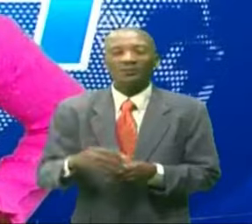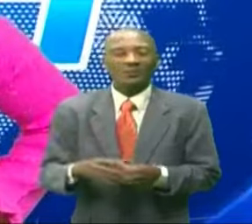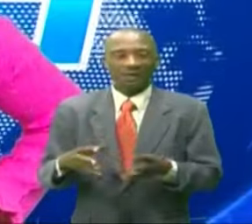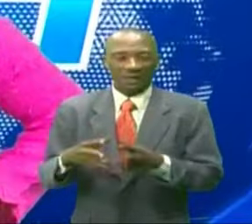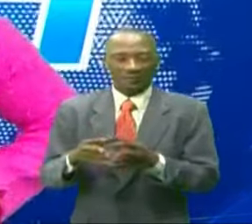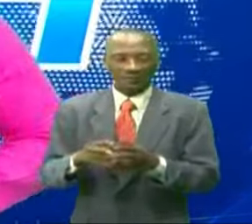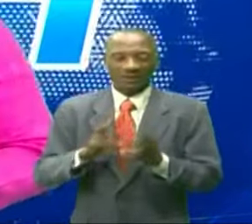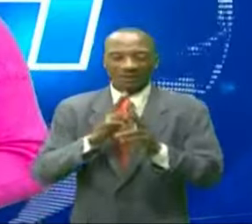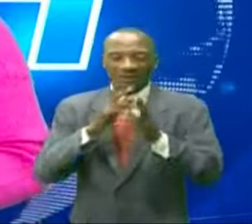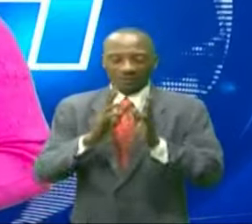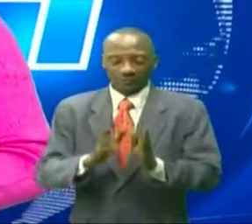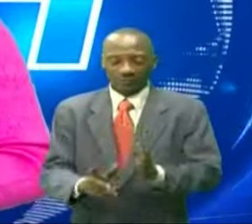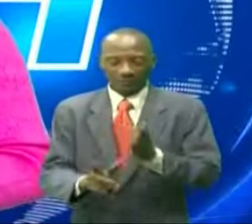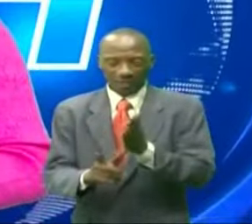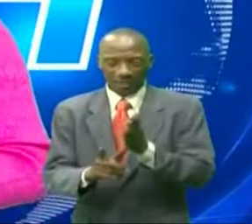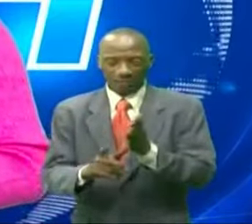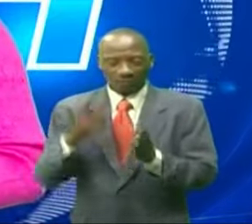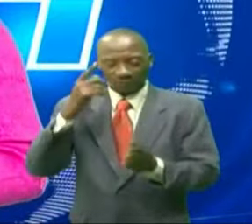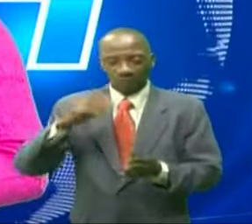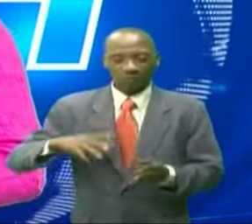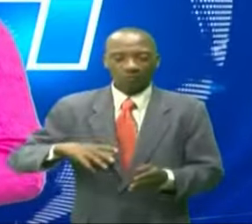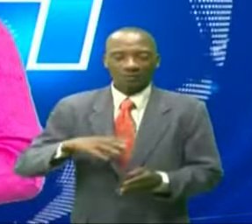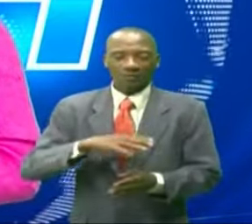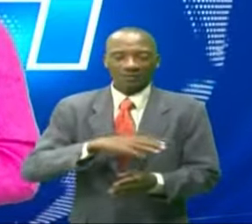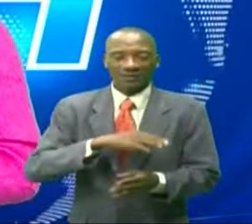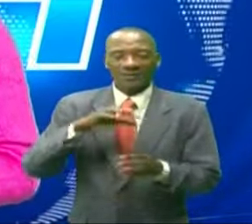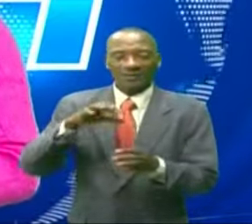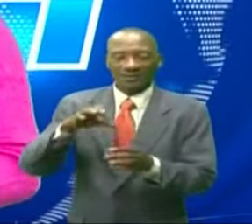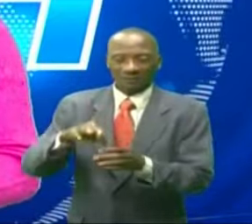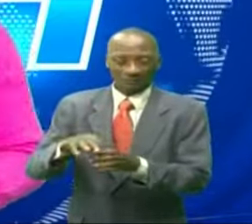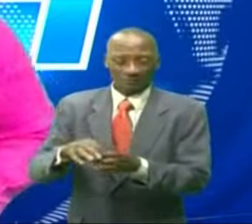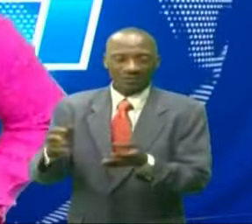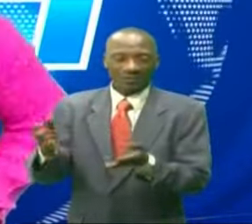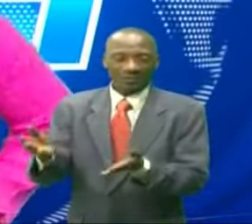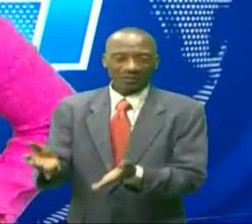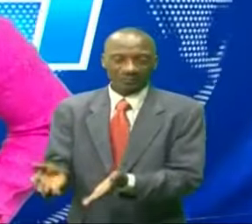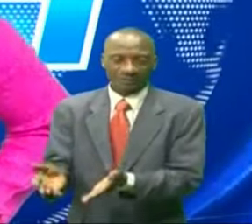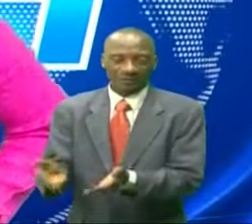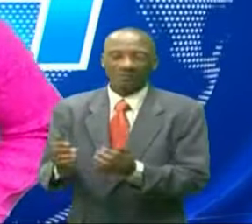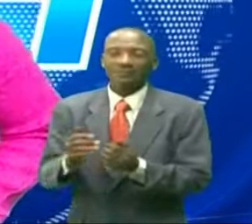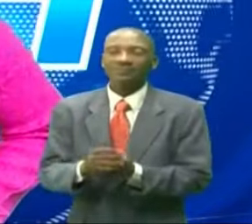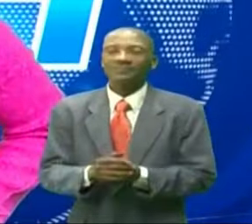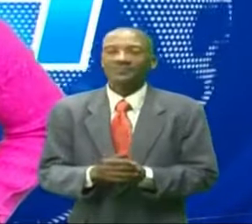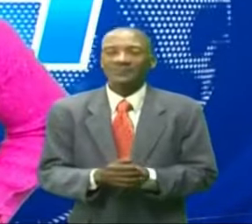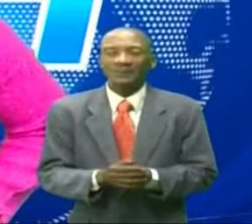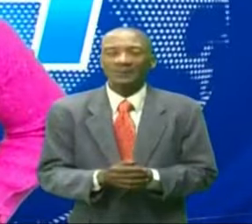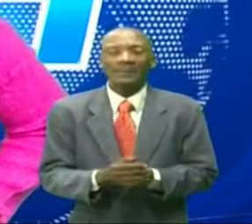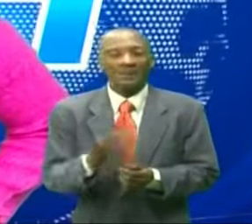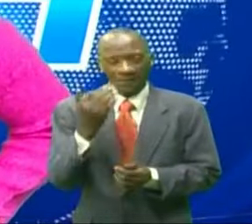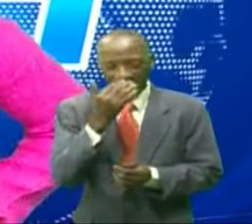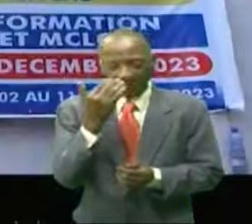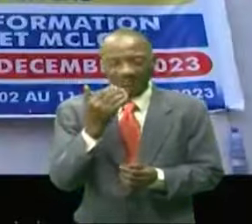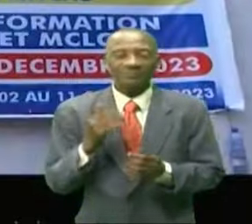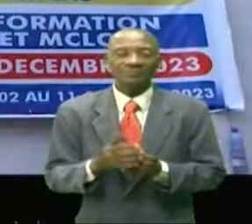le rapporteur adjoint de la CENI, Paul Moindo Boulembe, au centre de Caritas Congo, Teti Samba.